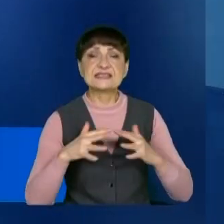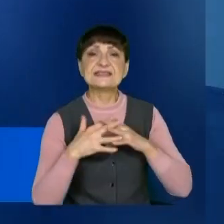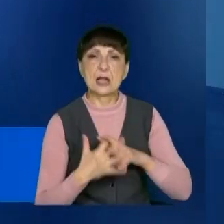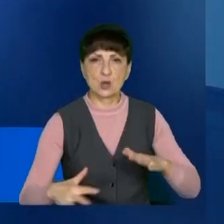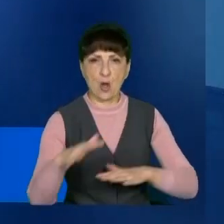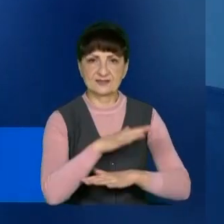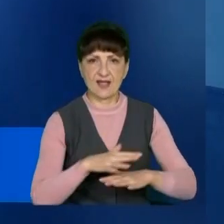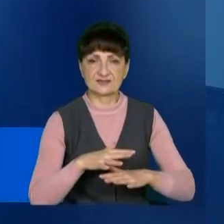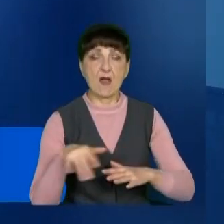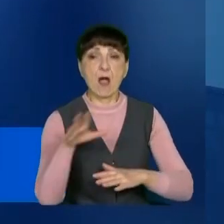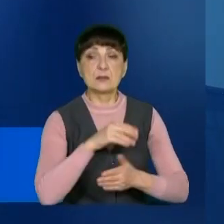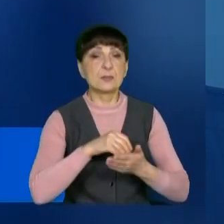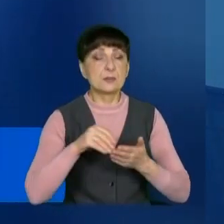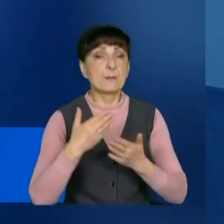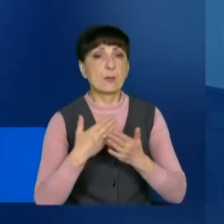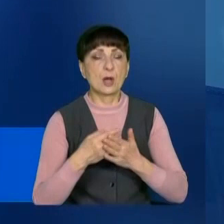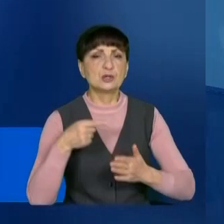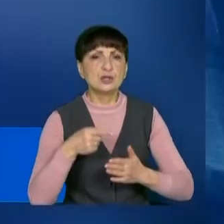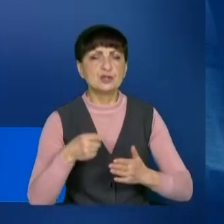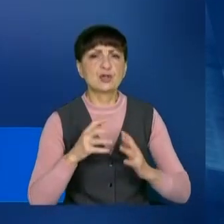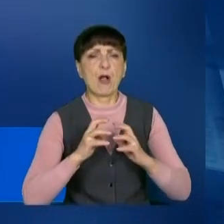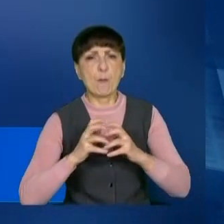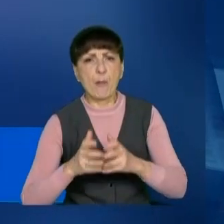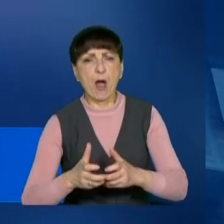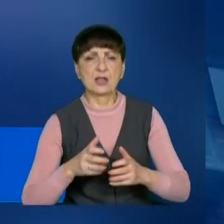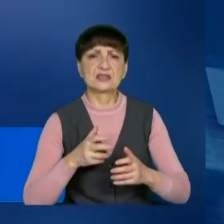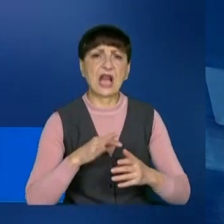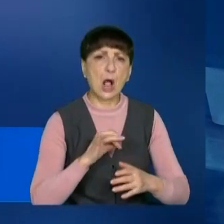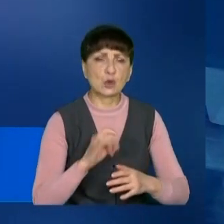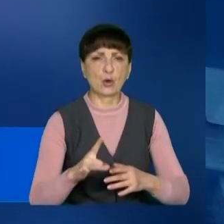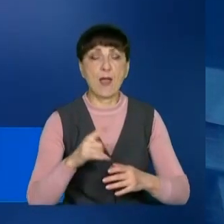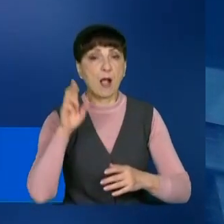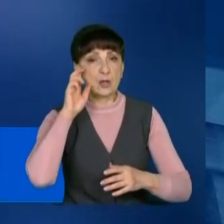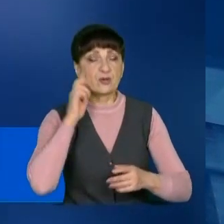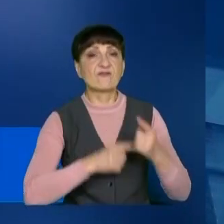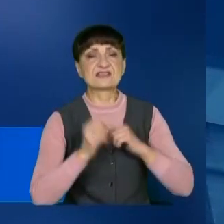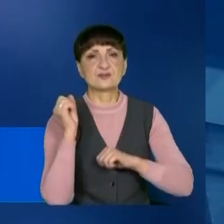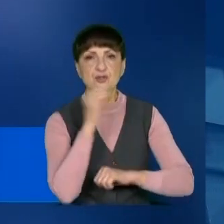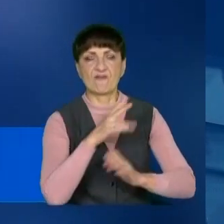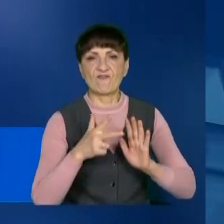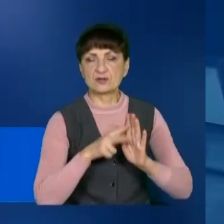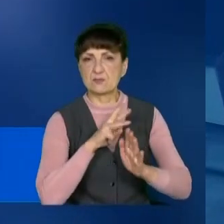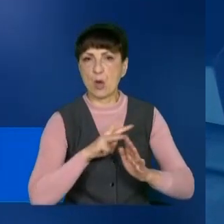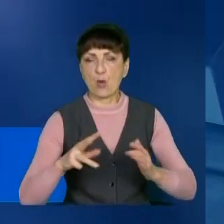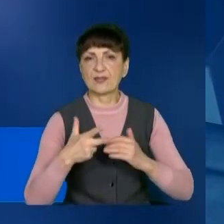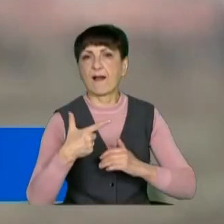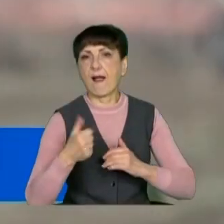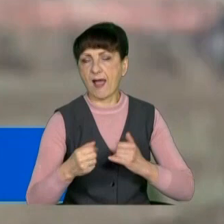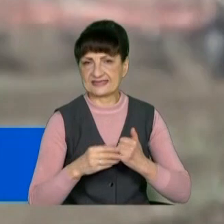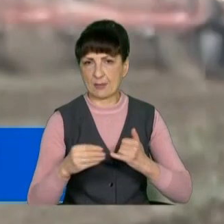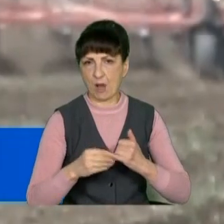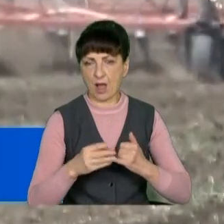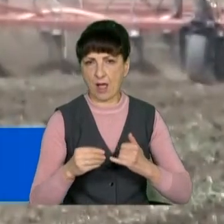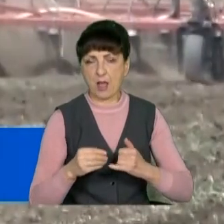этих целей аграрии приобрели порядка 1000 комбайнов и тракторов. Помимо этого государству возвращены 8 миллионов гектаров неиспользуемых земель.